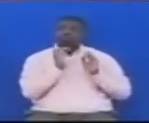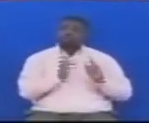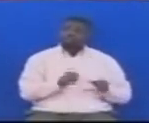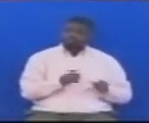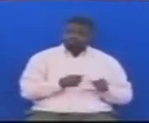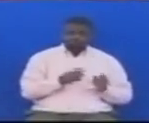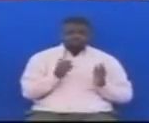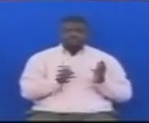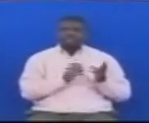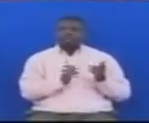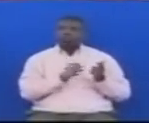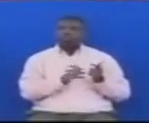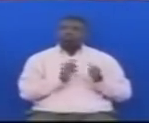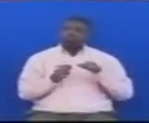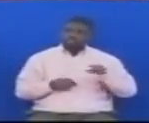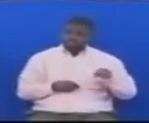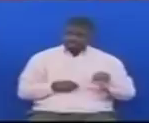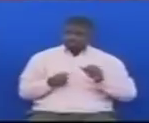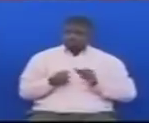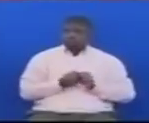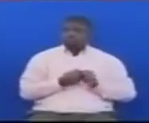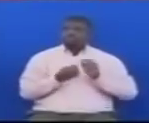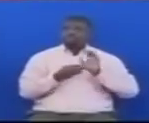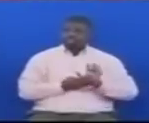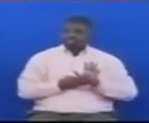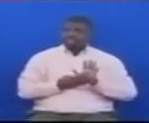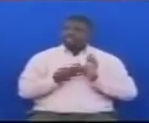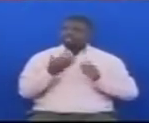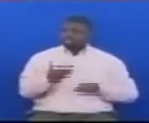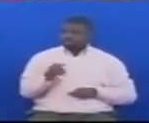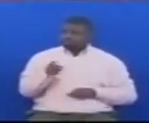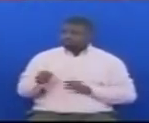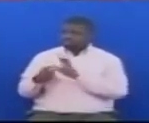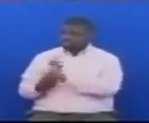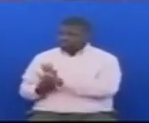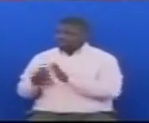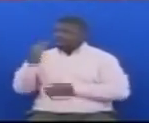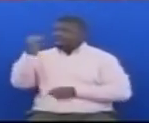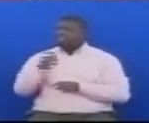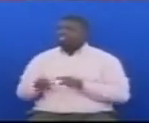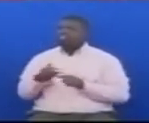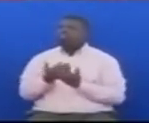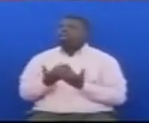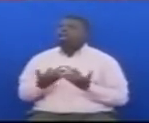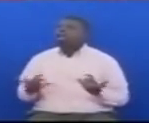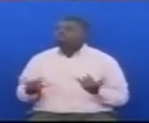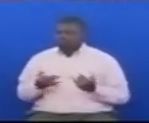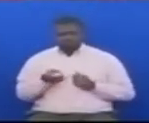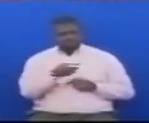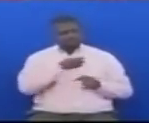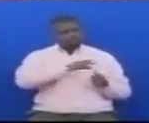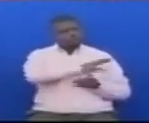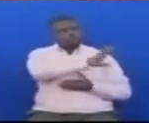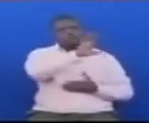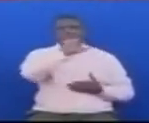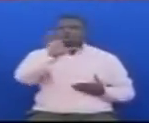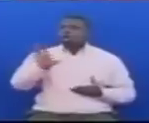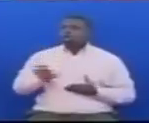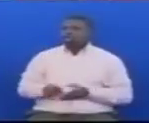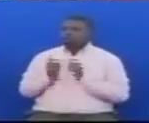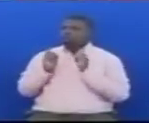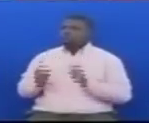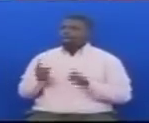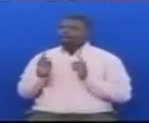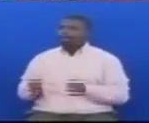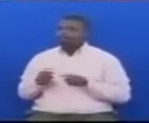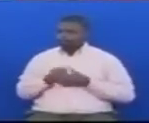takwimu hizi za bilioni 16 na 5.7 alizotoa mheshimiwa waziri, ni asilimia ngapi ya madai yote ya walimu?